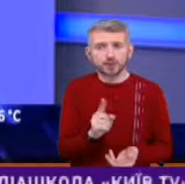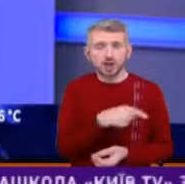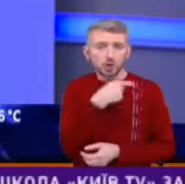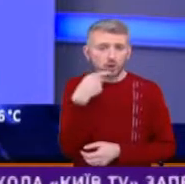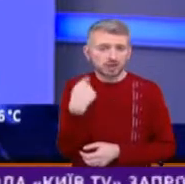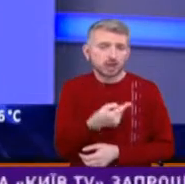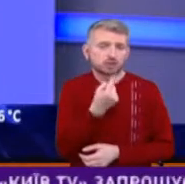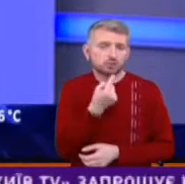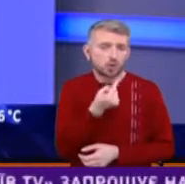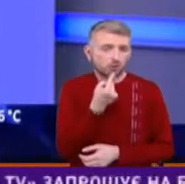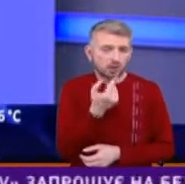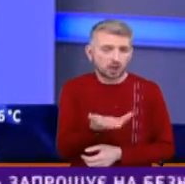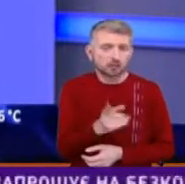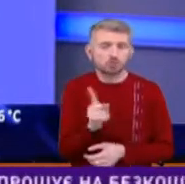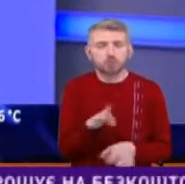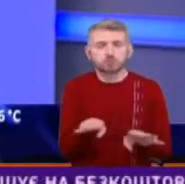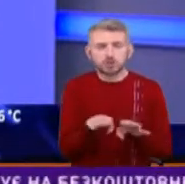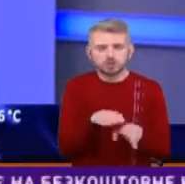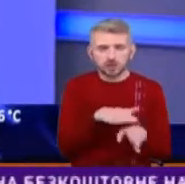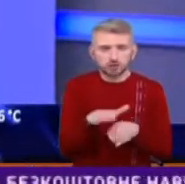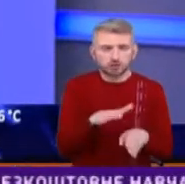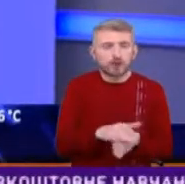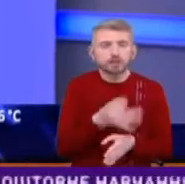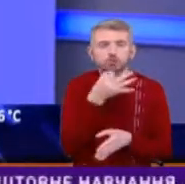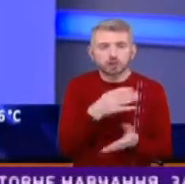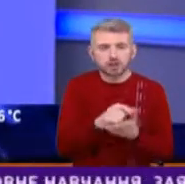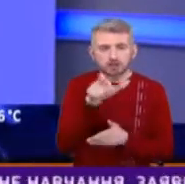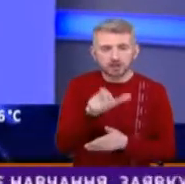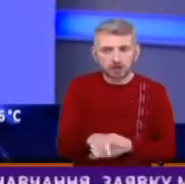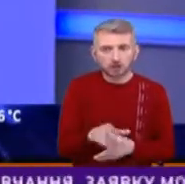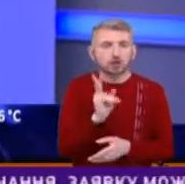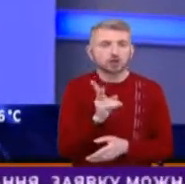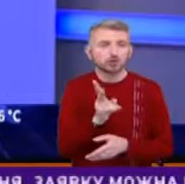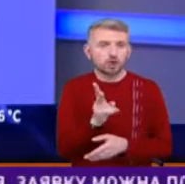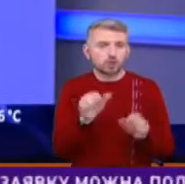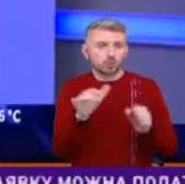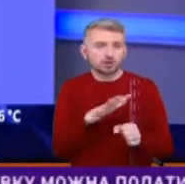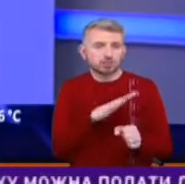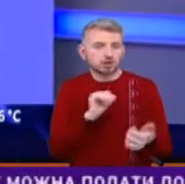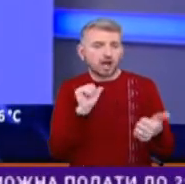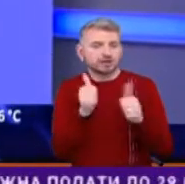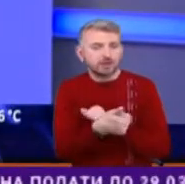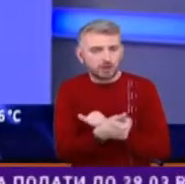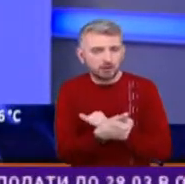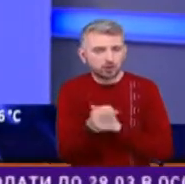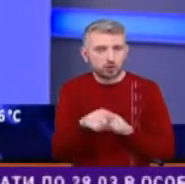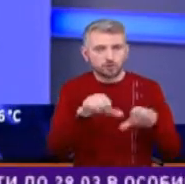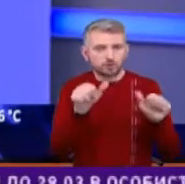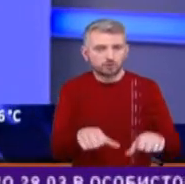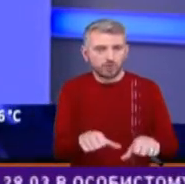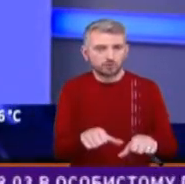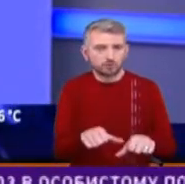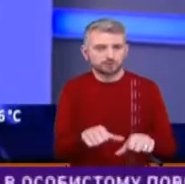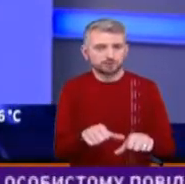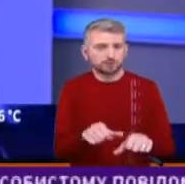Росія спробує в будь-якому разі щось подібне реалізувати з будь-яким кандидатом, який може бути альтернативою тому формату